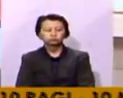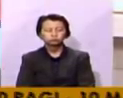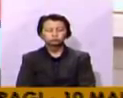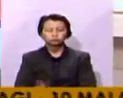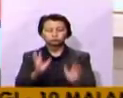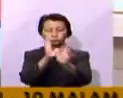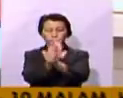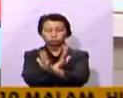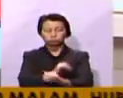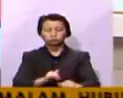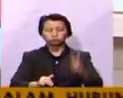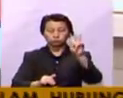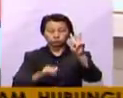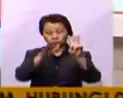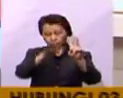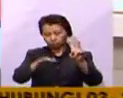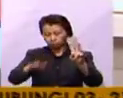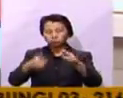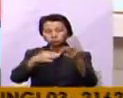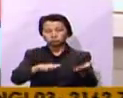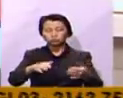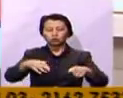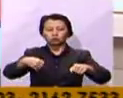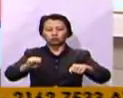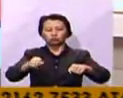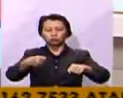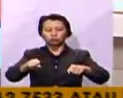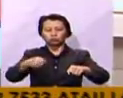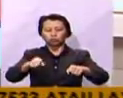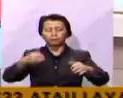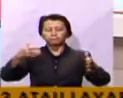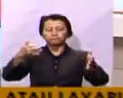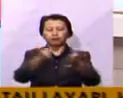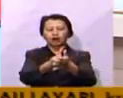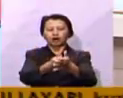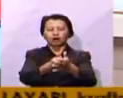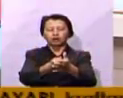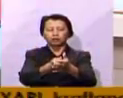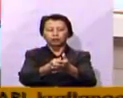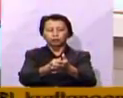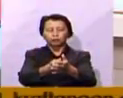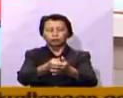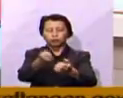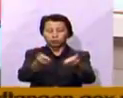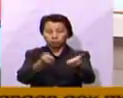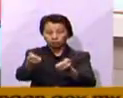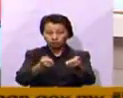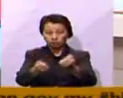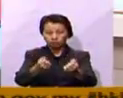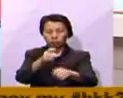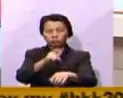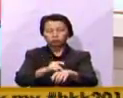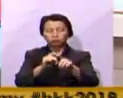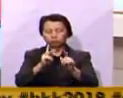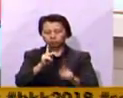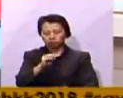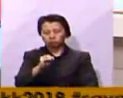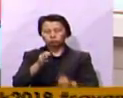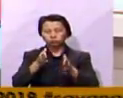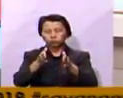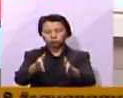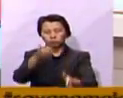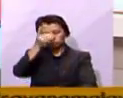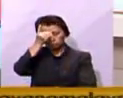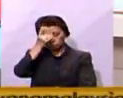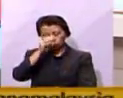Di Sarawak, dua beradik maut selepas motosikal yang ditunggang merempuh sebuah kenderaan pacuan empat roda di kilometer 1 Jalan Datuk Muhammad